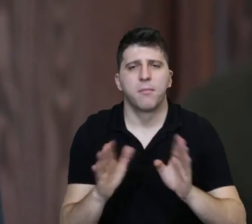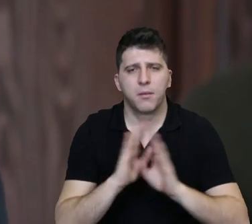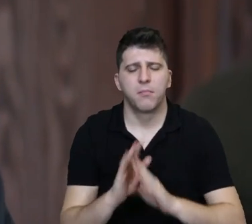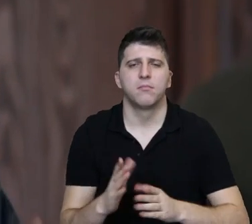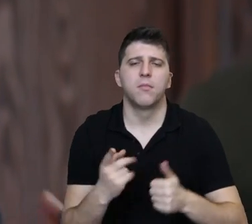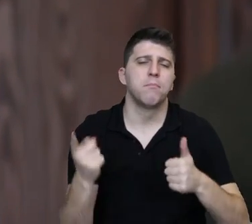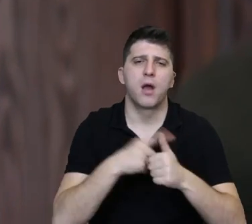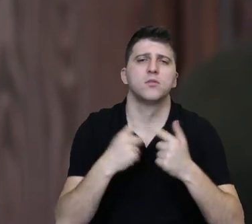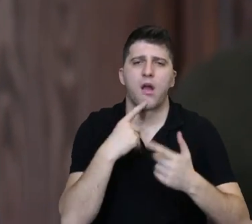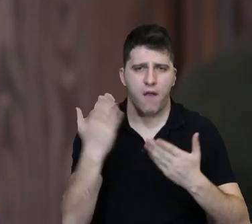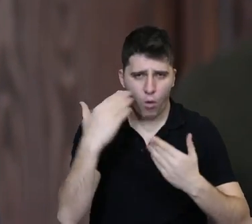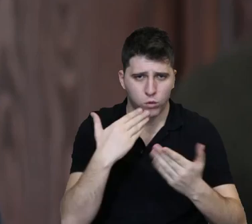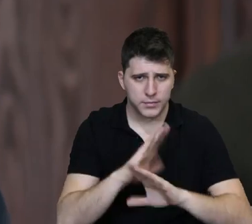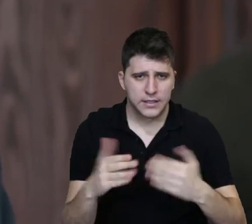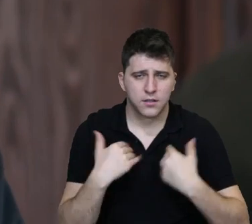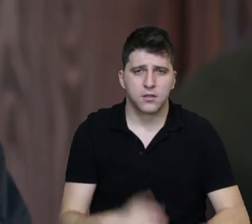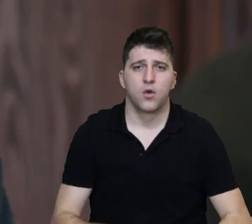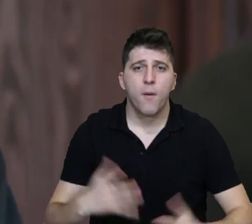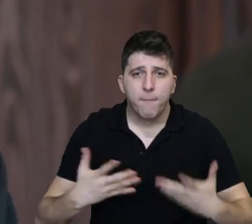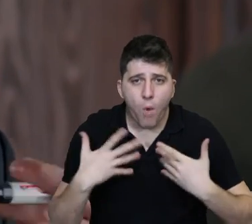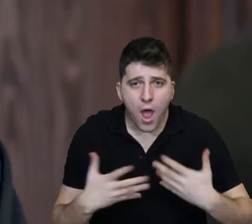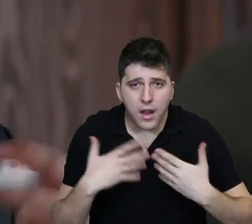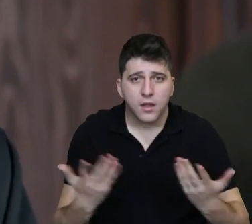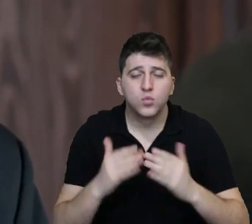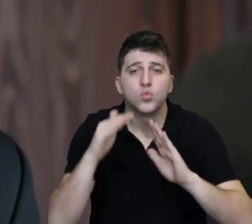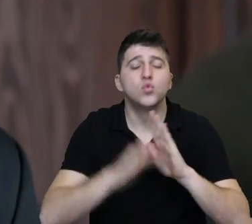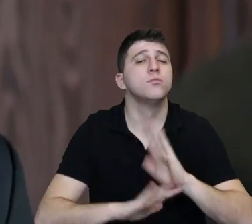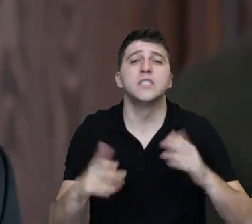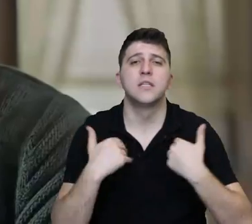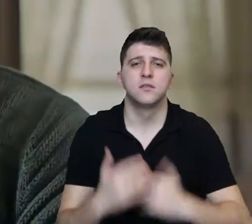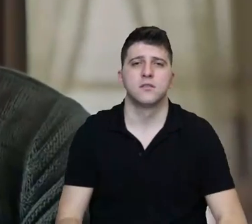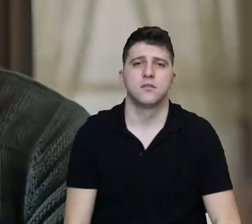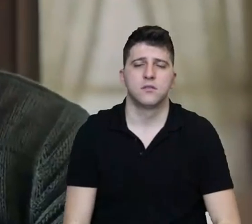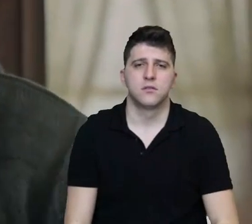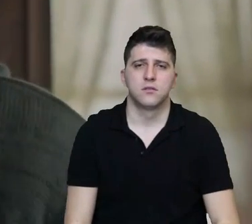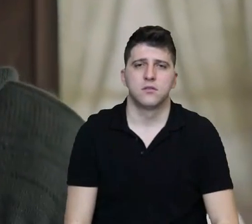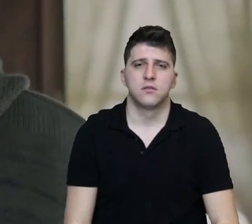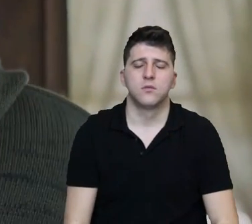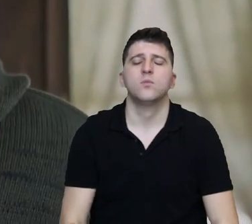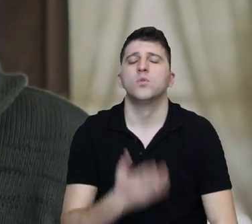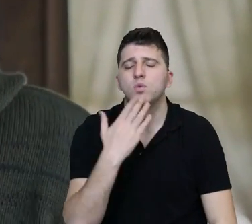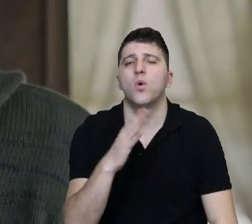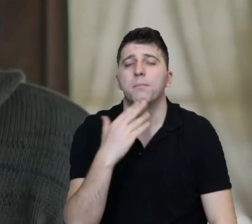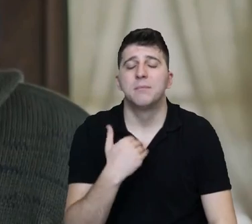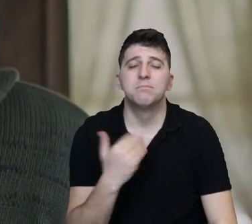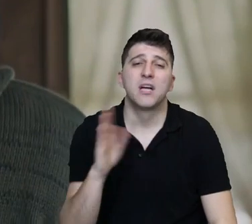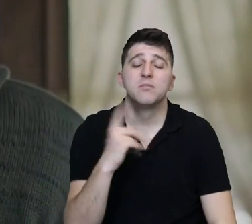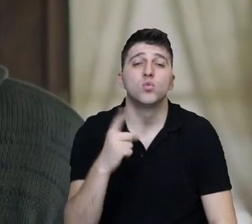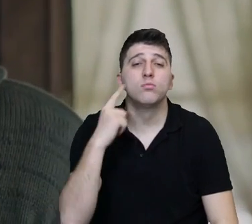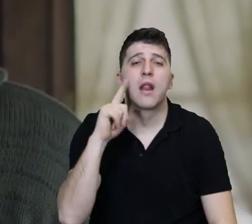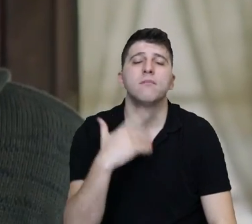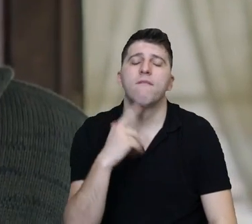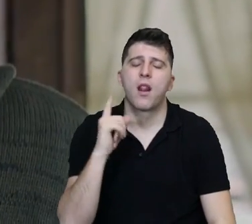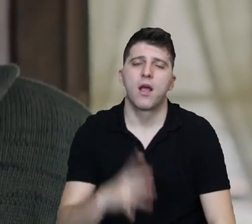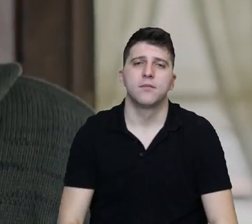başa sarıp durmayın. Bunları konuştuk daha önce. Moral motivasyonumuzu düşürmeyeceğiz. Yok yok, bizim bir şeyler düşünmemiz lazım.